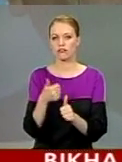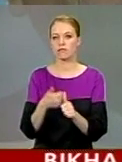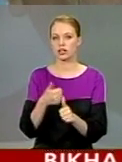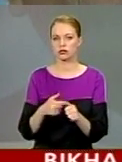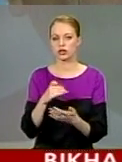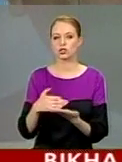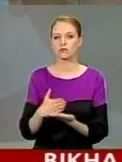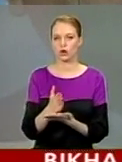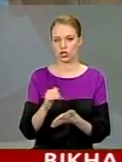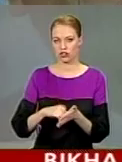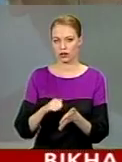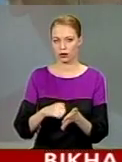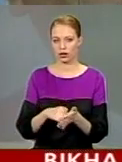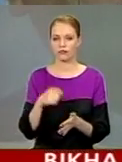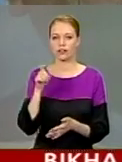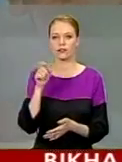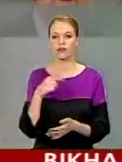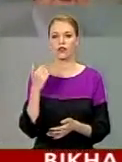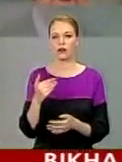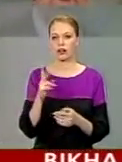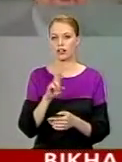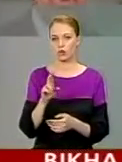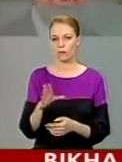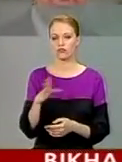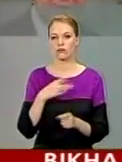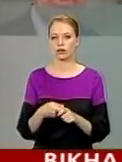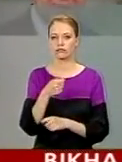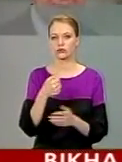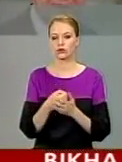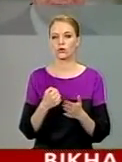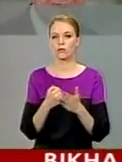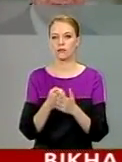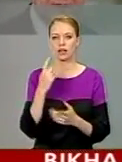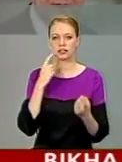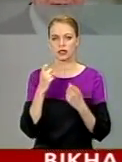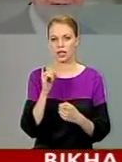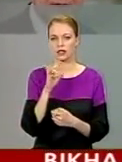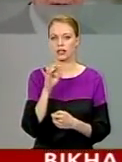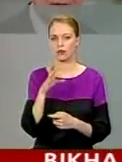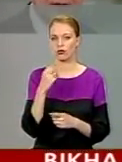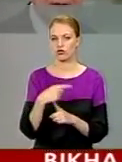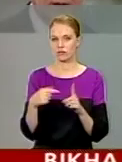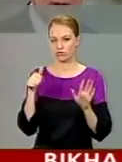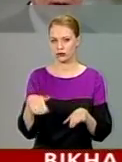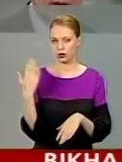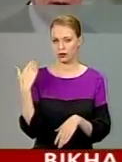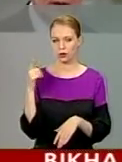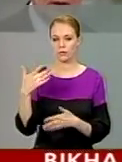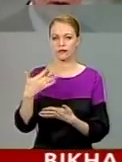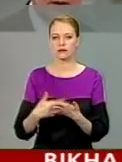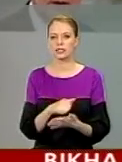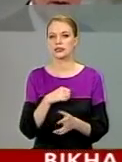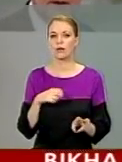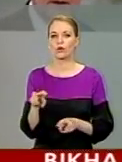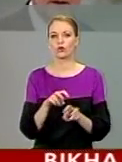з політичних мотивів. Нагадаю, картка Януковича була подана до бази даних Інтерполу півроку тому. Тоді саме в списку